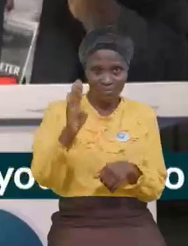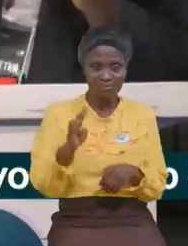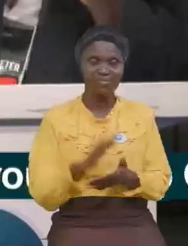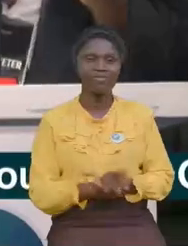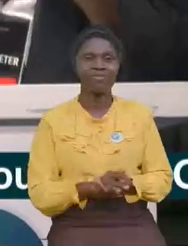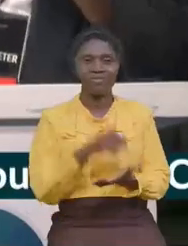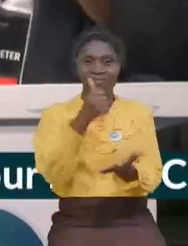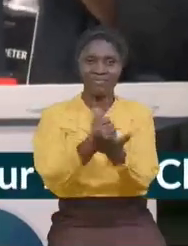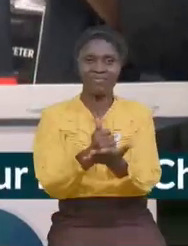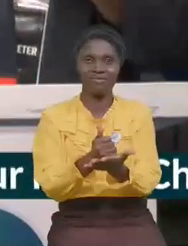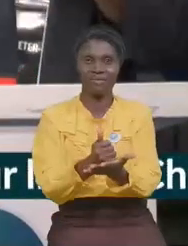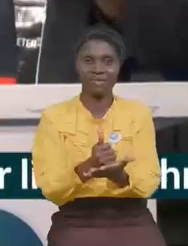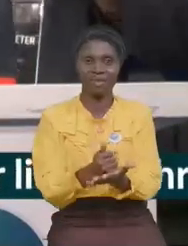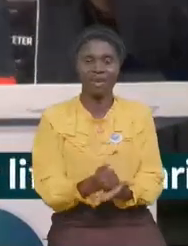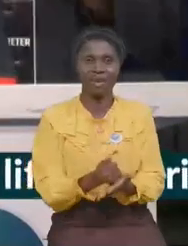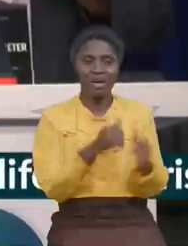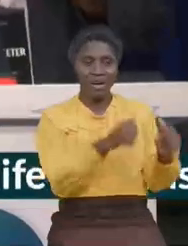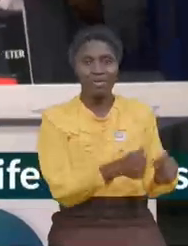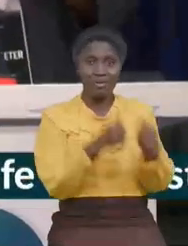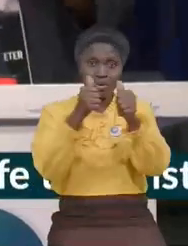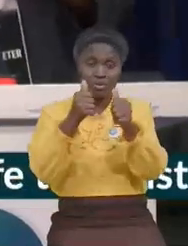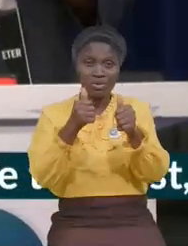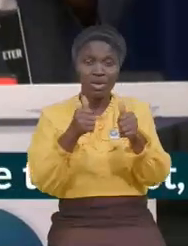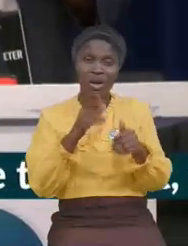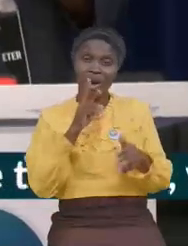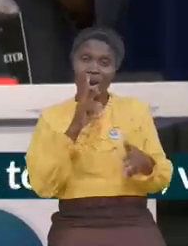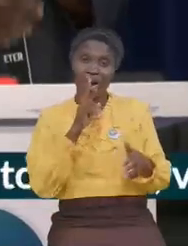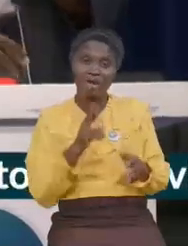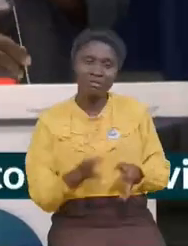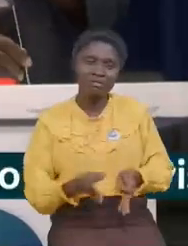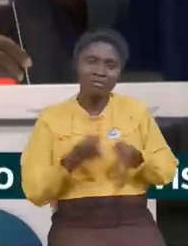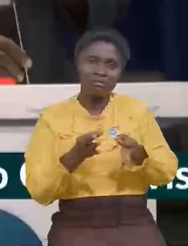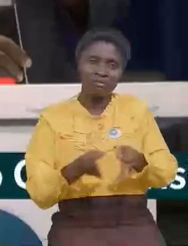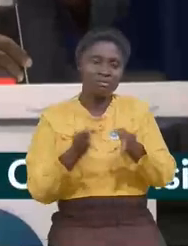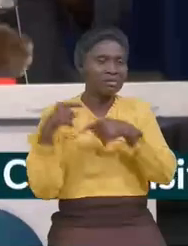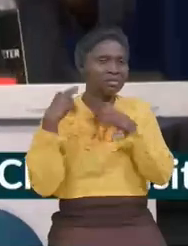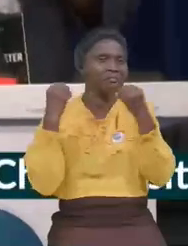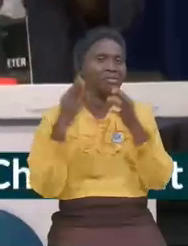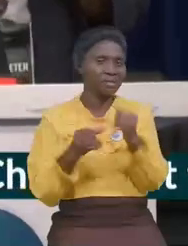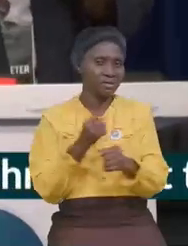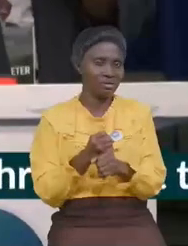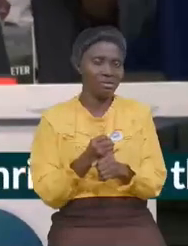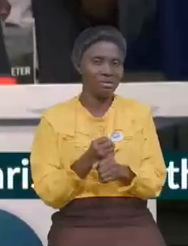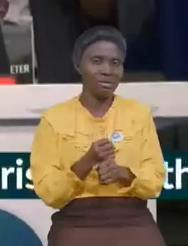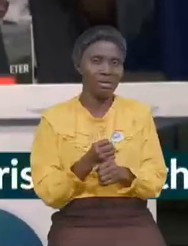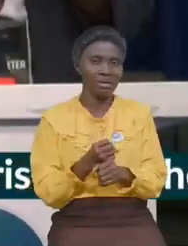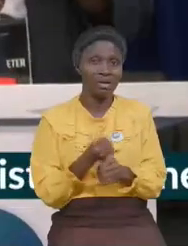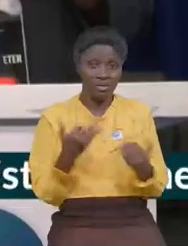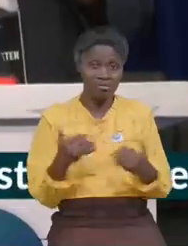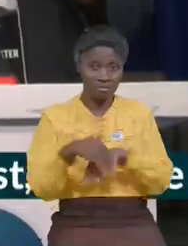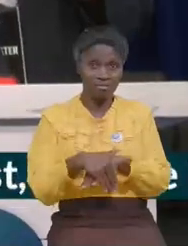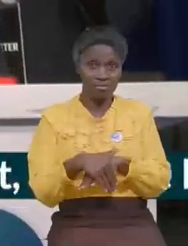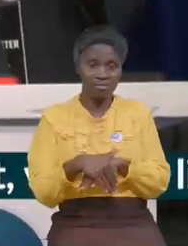te donnera du boulot. Ta promotion est retardée pendant des années. Ce